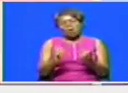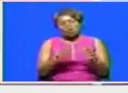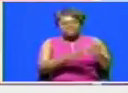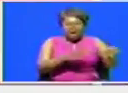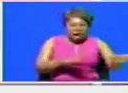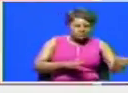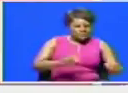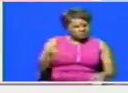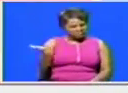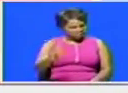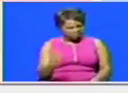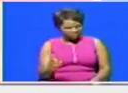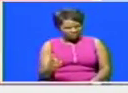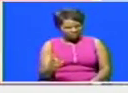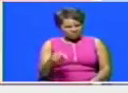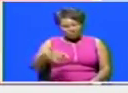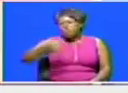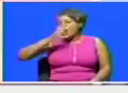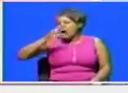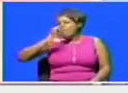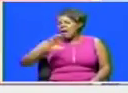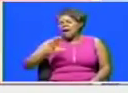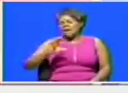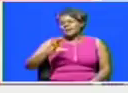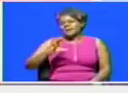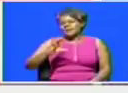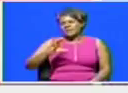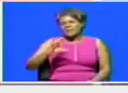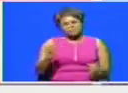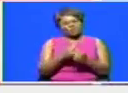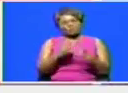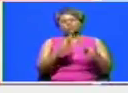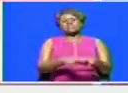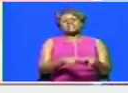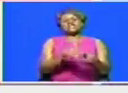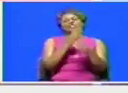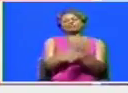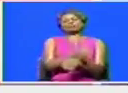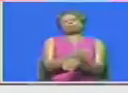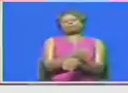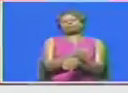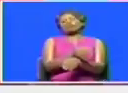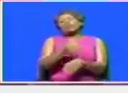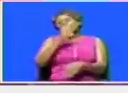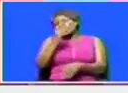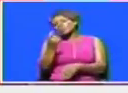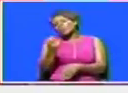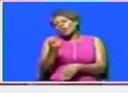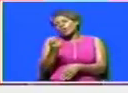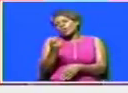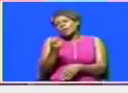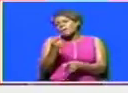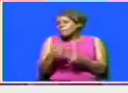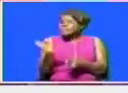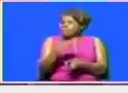ngoja traffic ipungue na huku unabugia mvinyo. Mm. Lakini jamani tutakibuke. Wakae tu ndio maana wanabugia kidogo tu alafu waende. Wanabugia lakini mtu anarudi